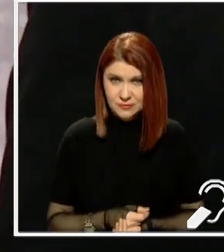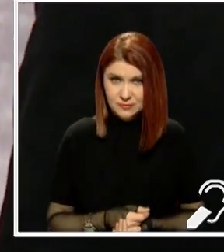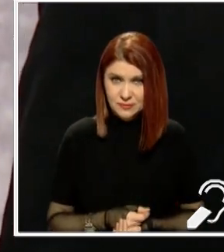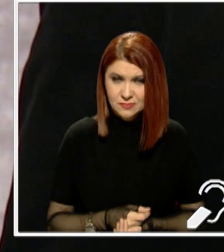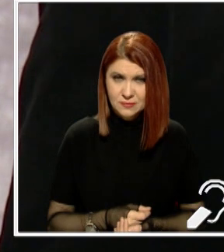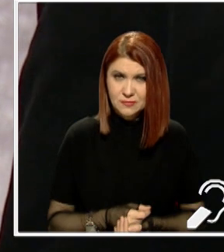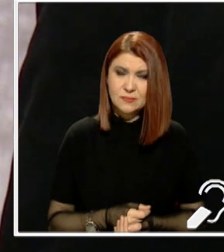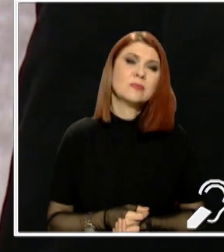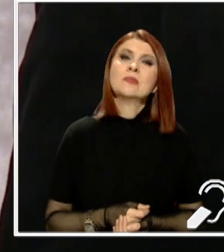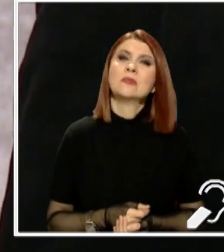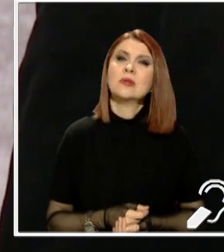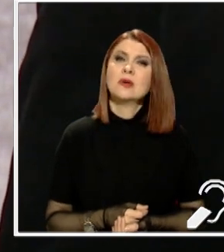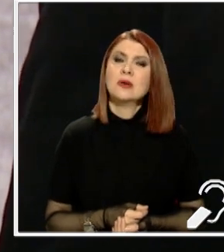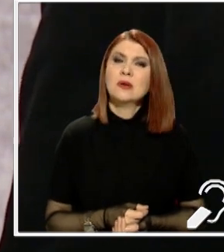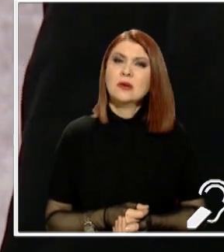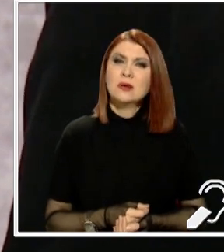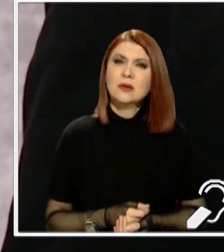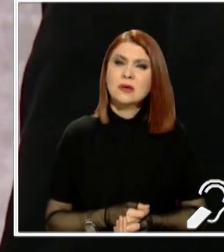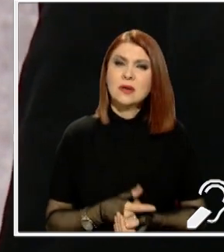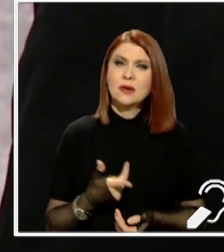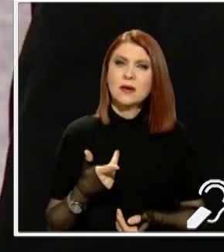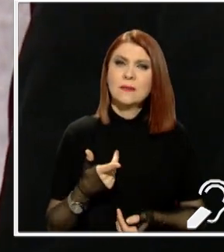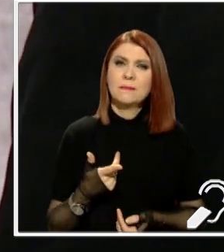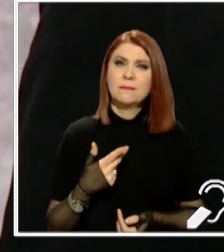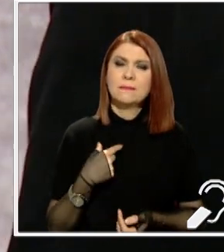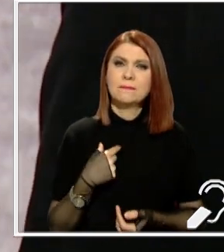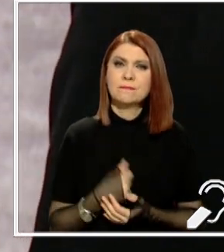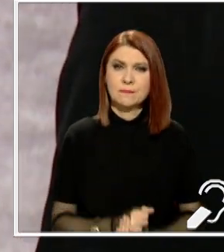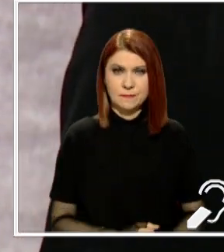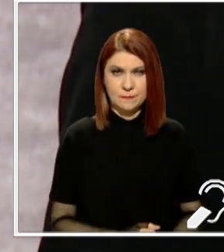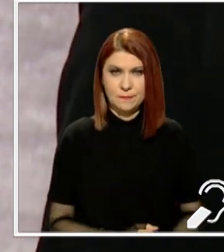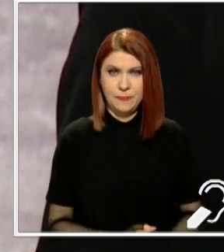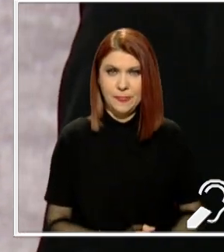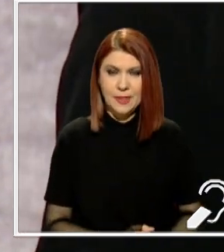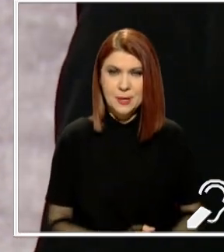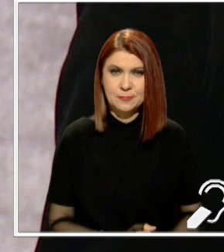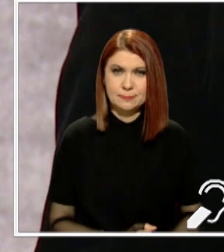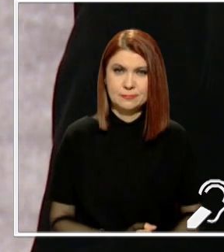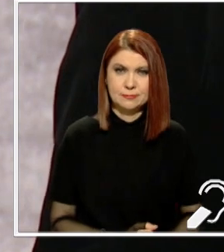muzee, stâne cu ușă pentru evrei, eu sunt creștin ortodox,